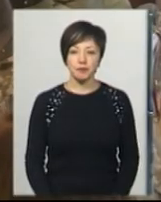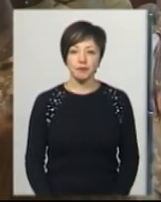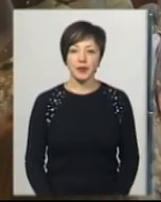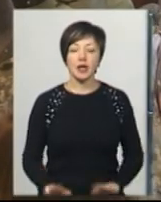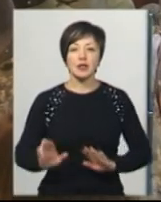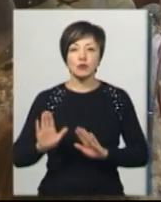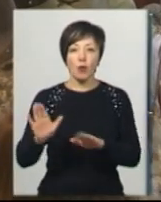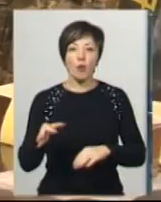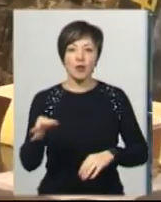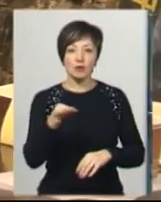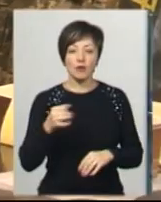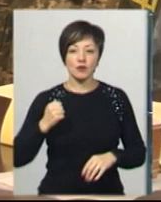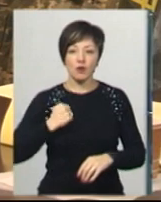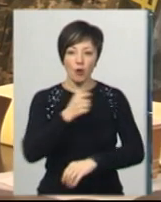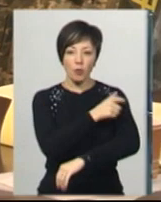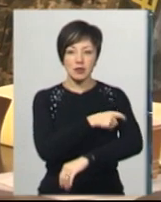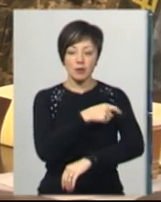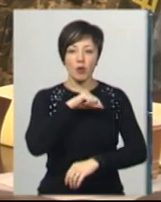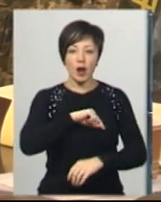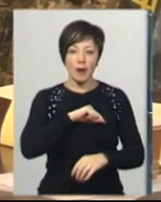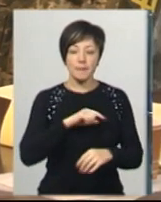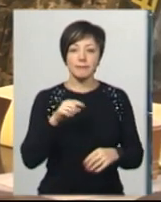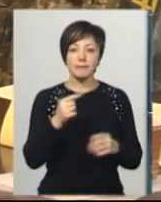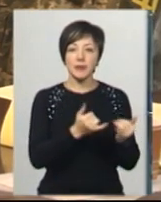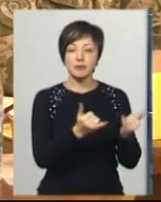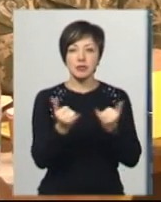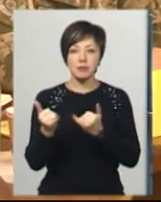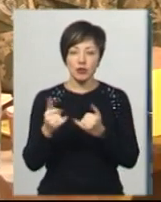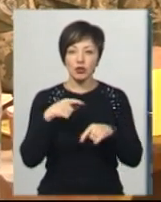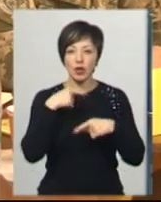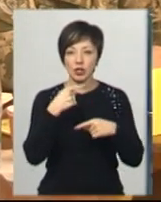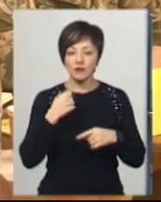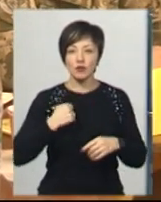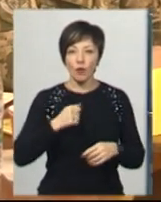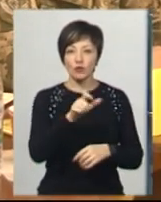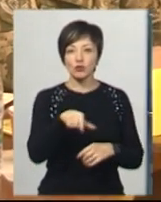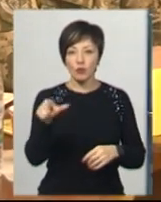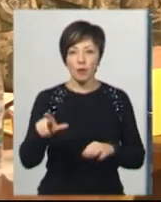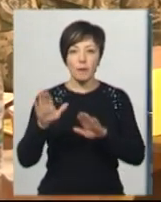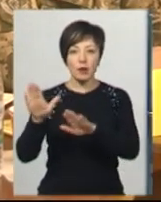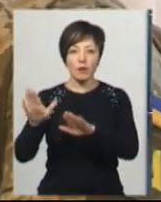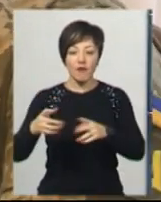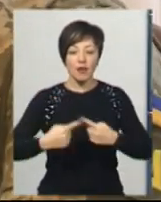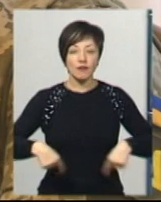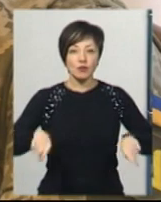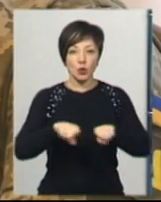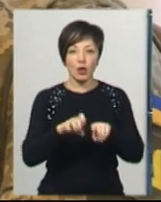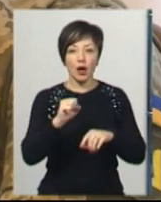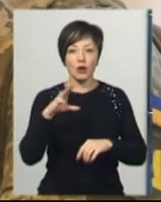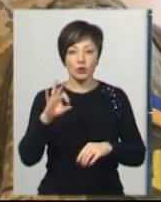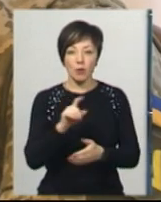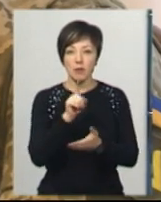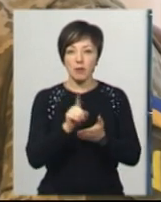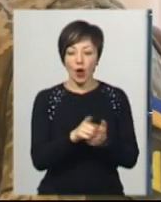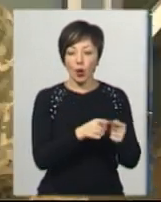Заступник обласного військового комісара з морально-психологічного забезпечення Володимир Гучок каже, військовослужбовці, які перебували в зоні проведення АТО, мають проходити